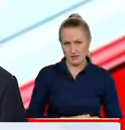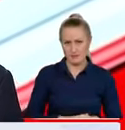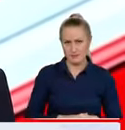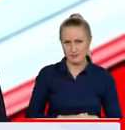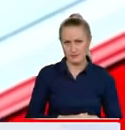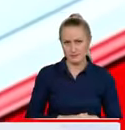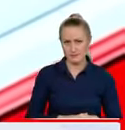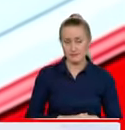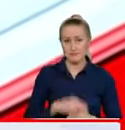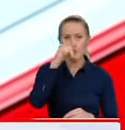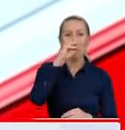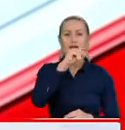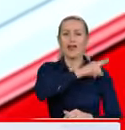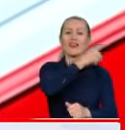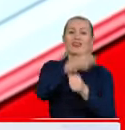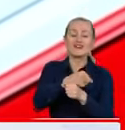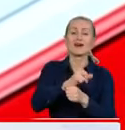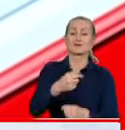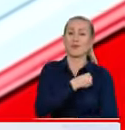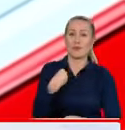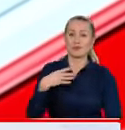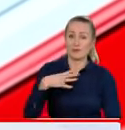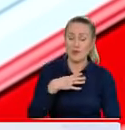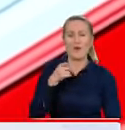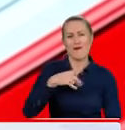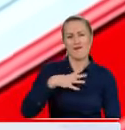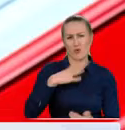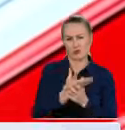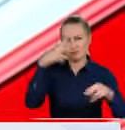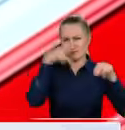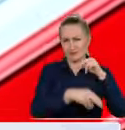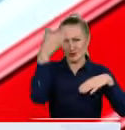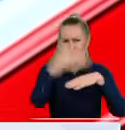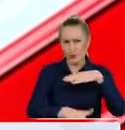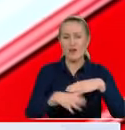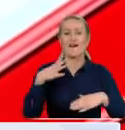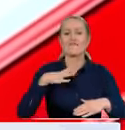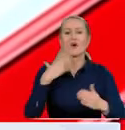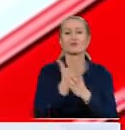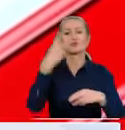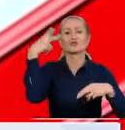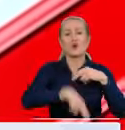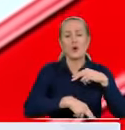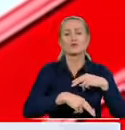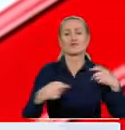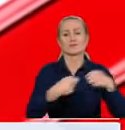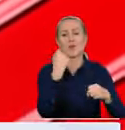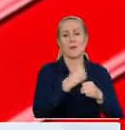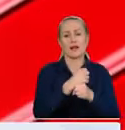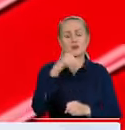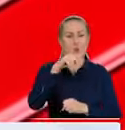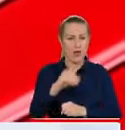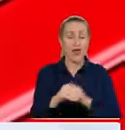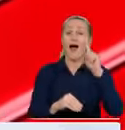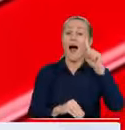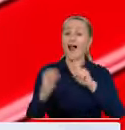ten dyktat Unii Europejskiej nad Polską warto byłoby zakończyć i w ogóle warto byłoby zakończyć współpracę z Unią Europejską. Ale